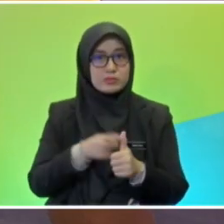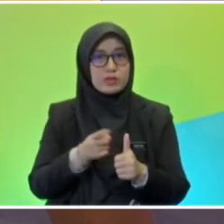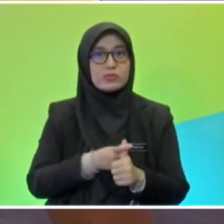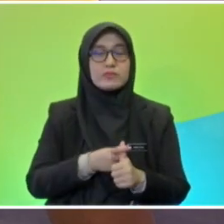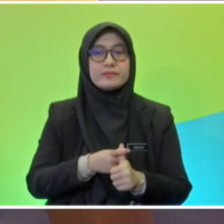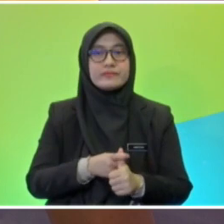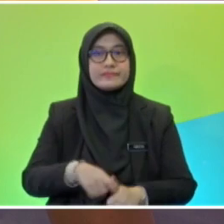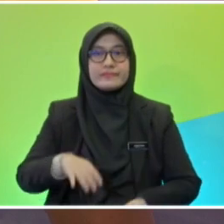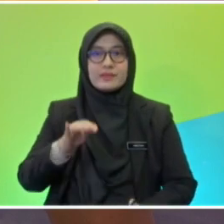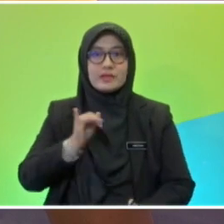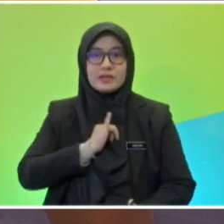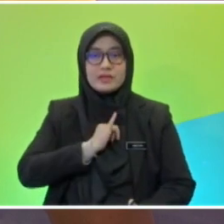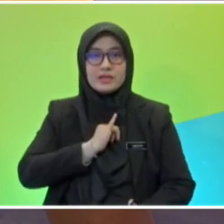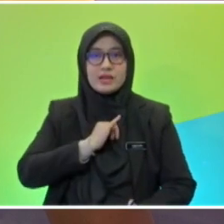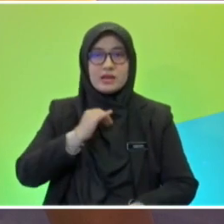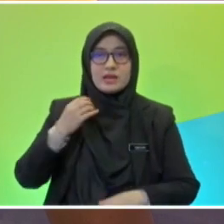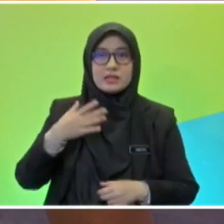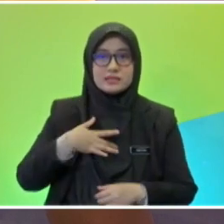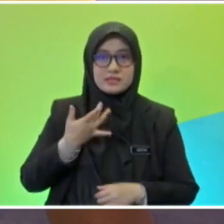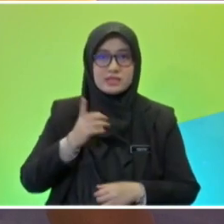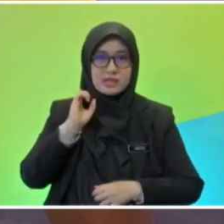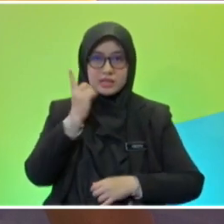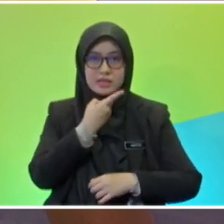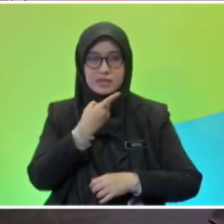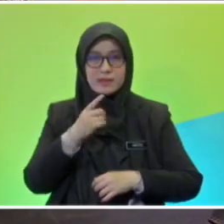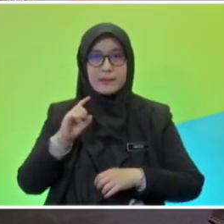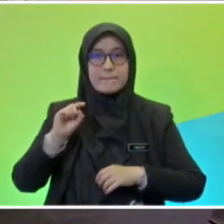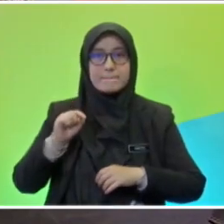hamba cadangkan telancarkan pemberontakan